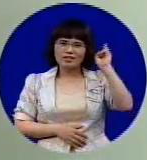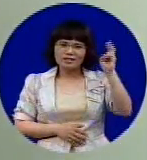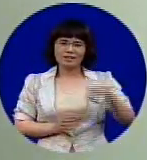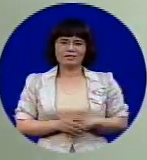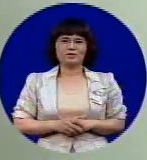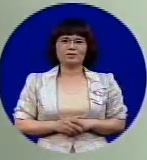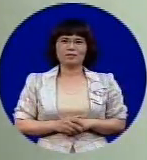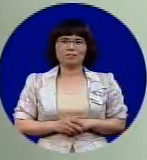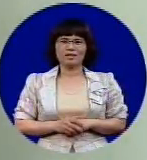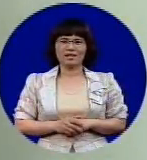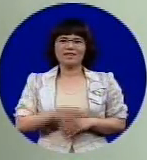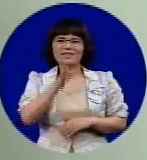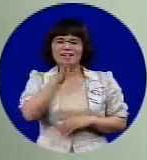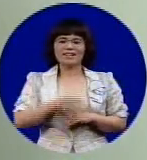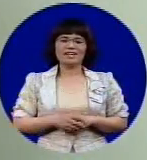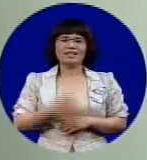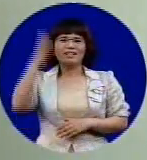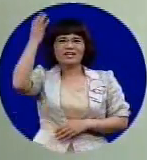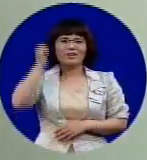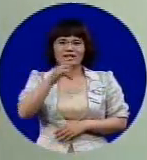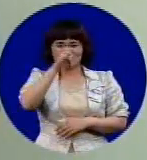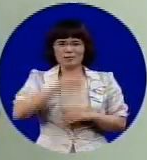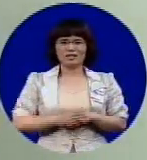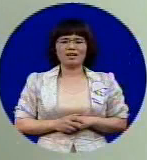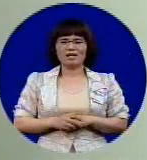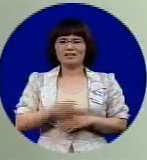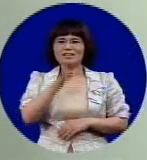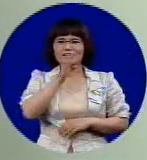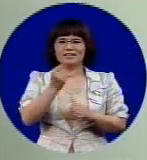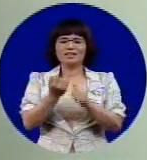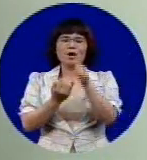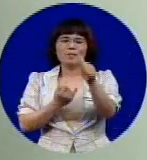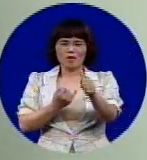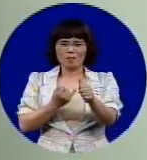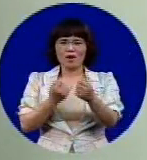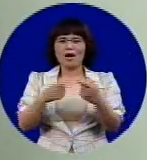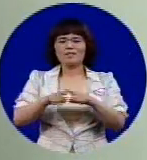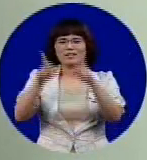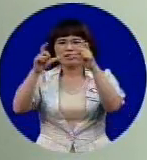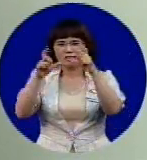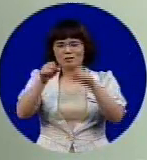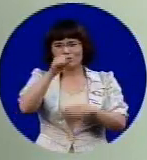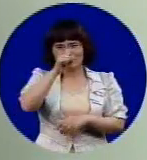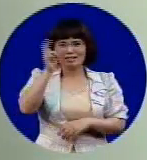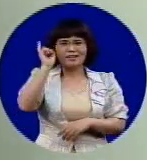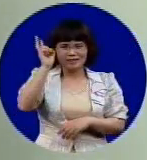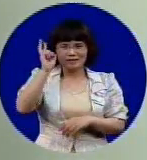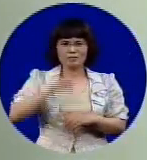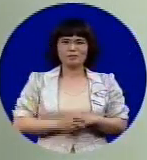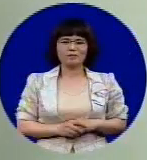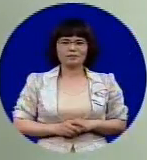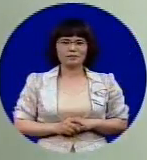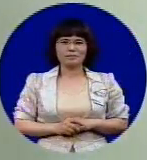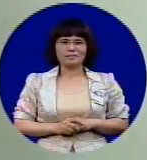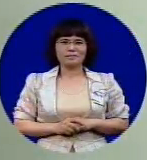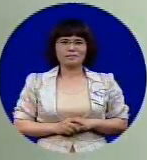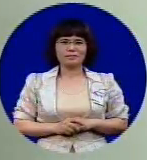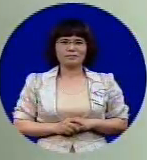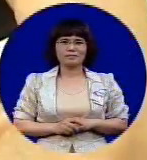기억에 남으실 것 같아요. 그럼요. 기억에 남죠. 사실은 남편이랑 같이 와서 찍었으면 더 좋았을 텐데 하는 생각이